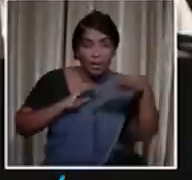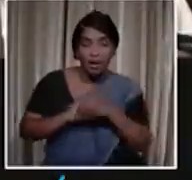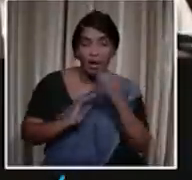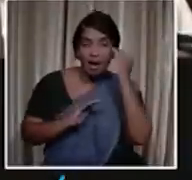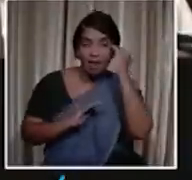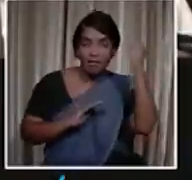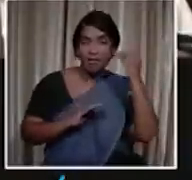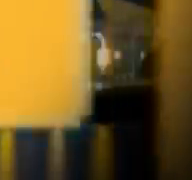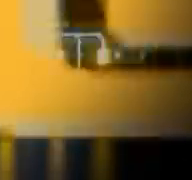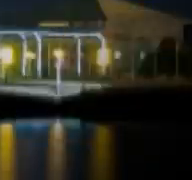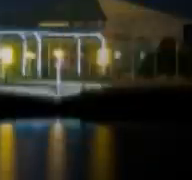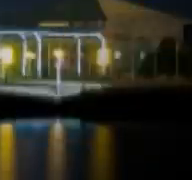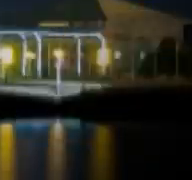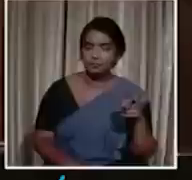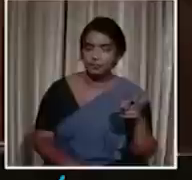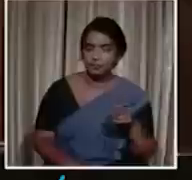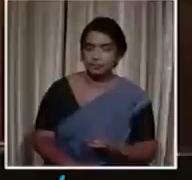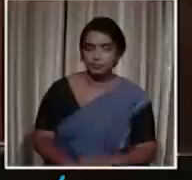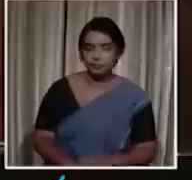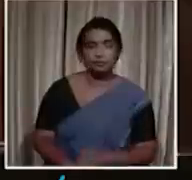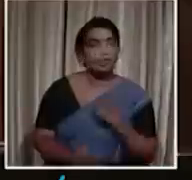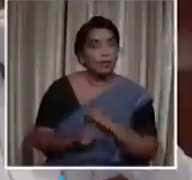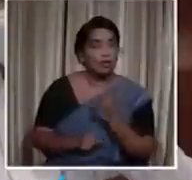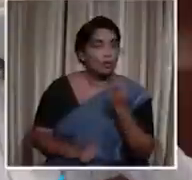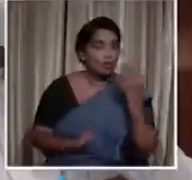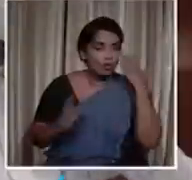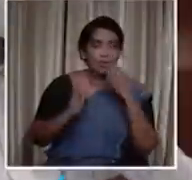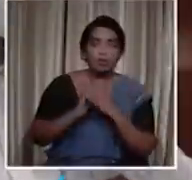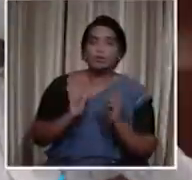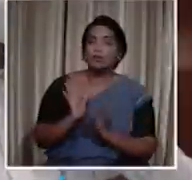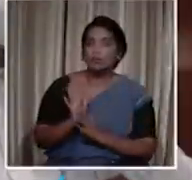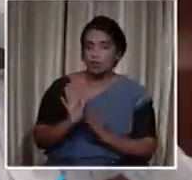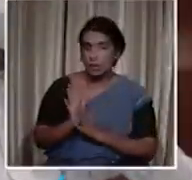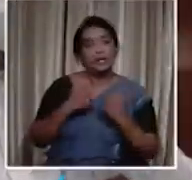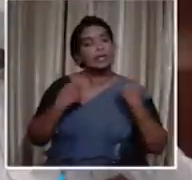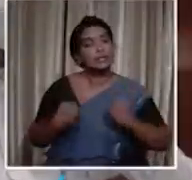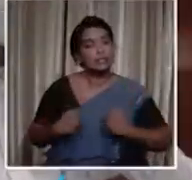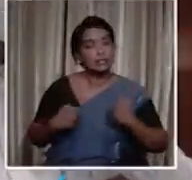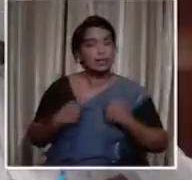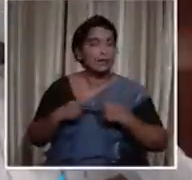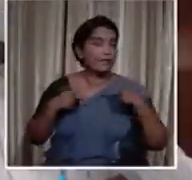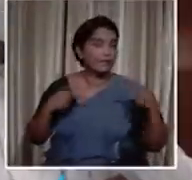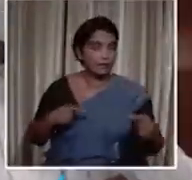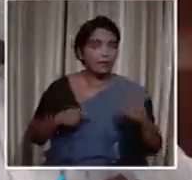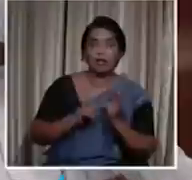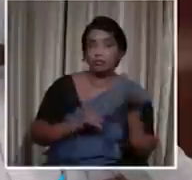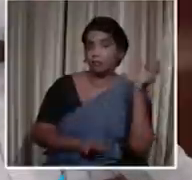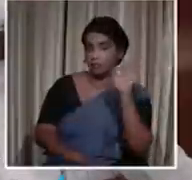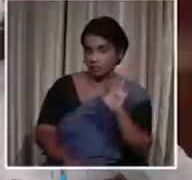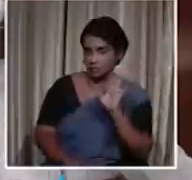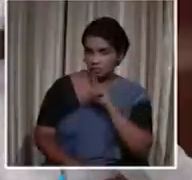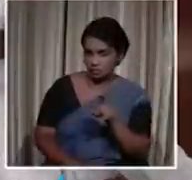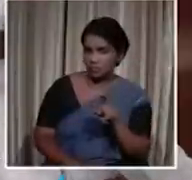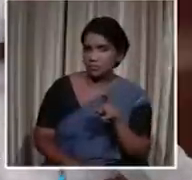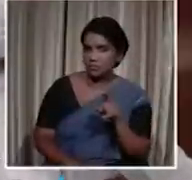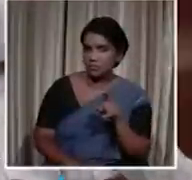මත පටවණ්ඩයි හදන්නේ. රජයේ මුදල් පිළිබඳ කාර්ක සභාව සභාපතිවරයා විරුද්ධ පාර්ශවයේ මන්ත්‍රීවරයෙකු වියුත්තේ. දැන් ඔබතුමා